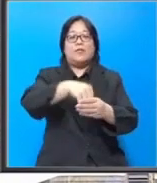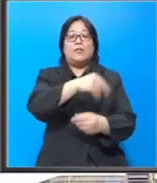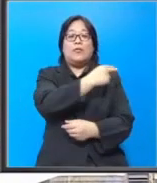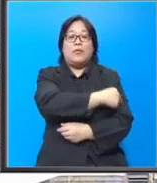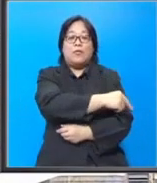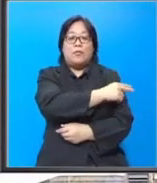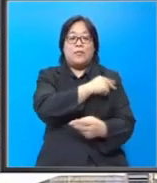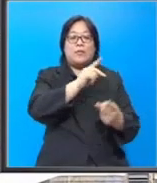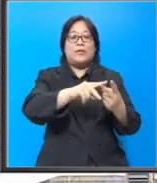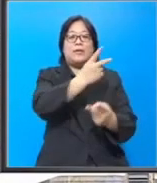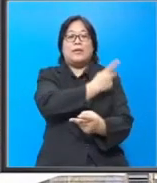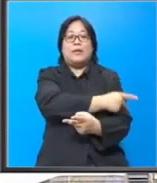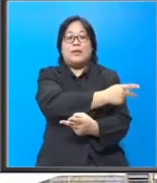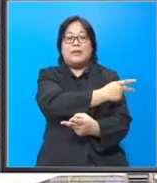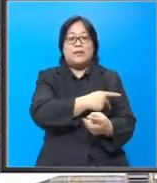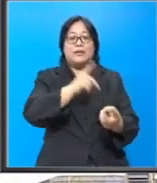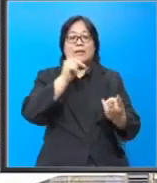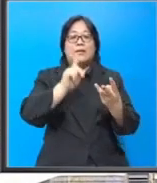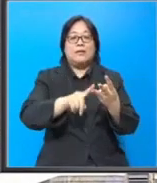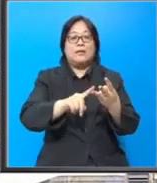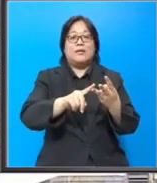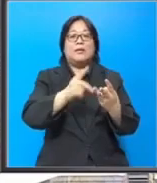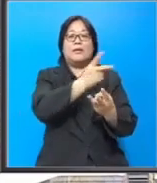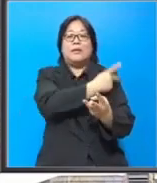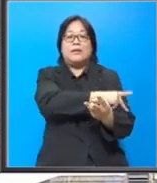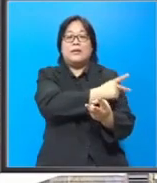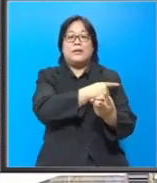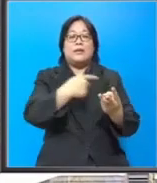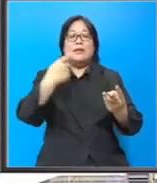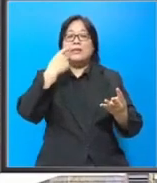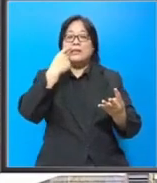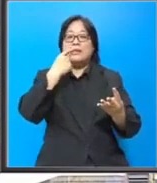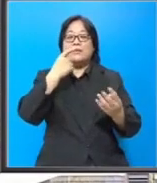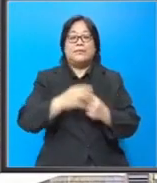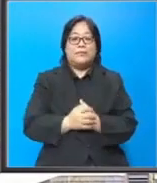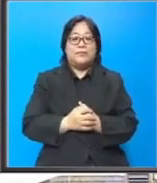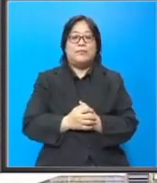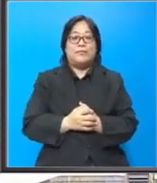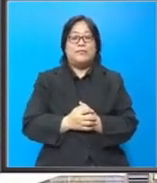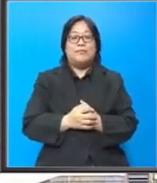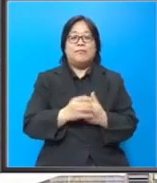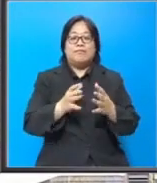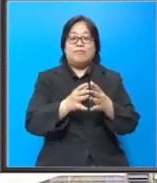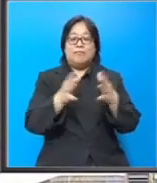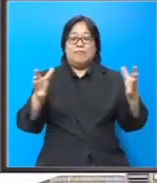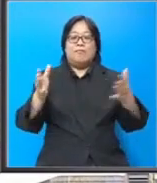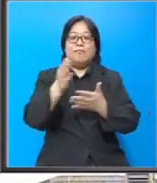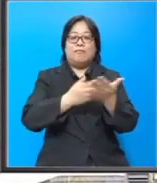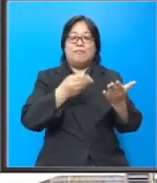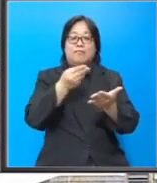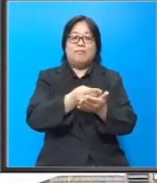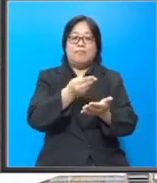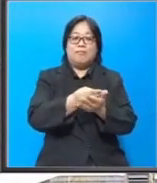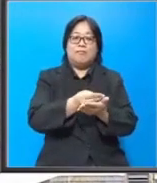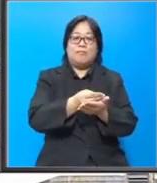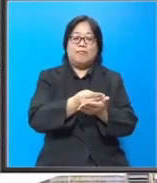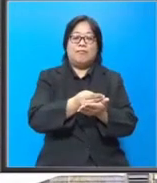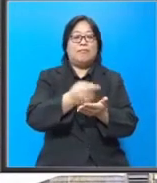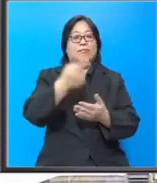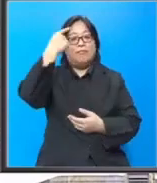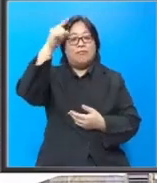Hospital klinik kesehatan dan klinik kepedulian sebagian besar daripada publik hal tersebut adalah